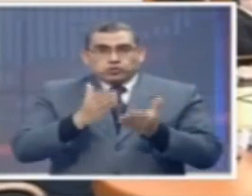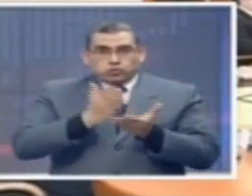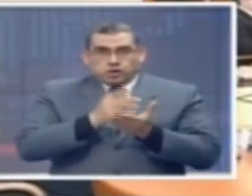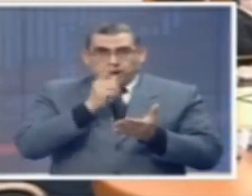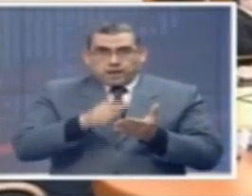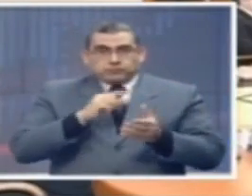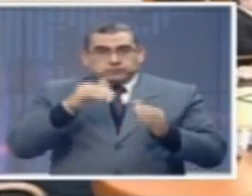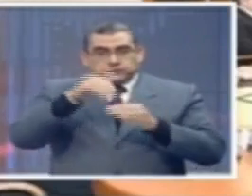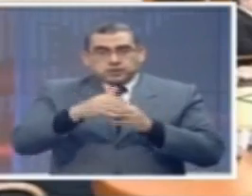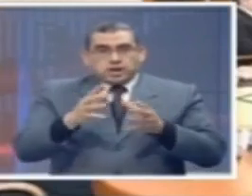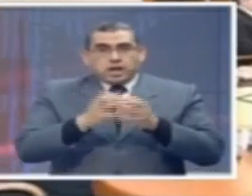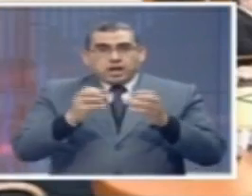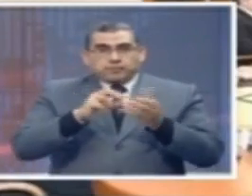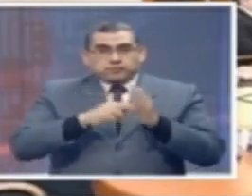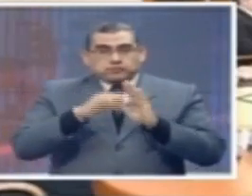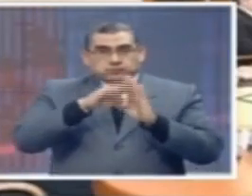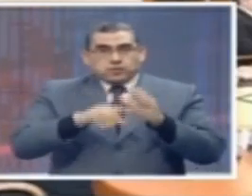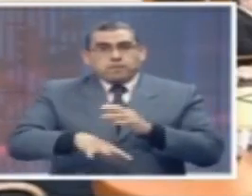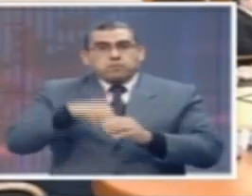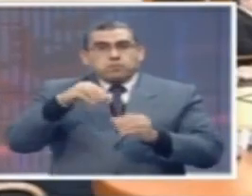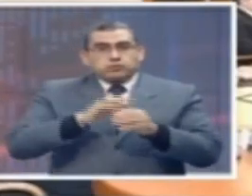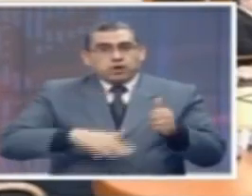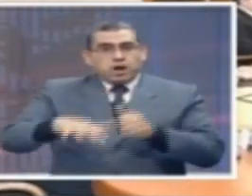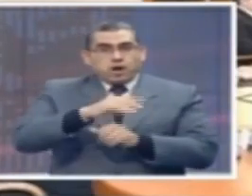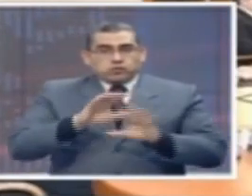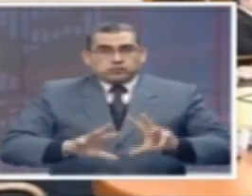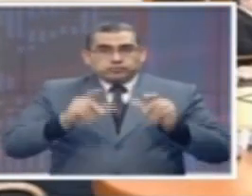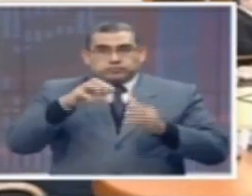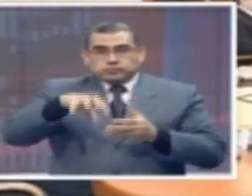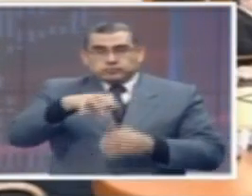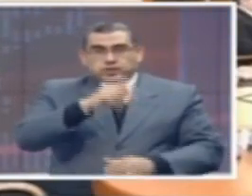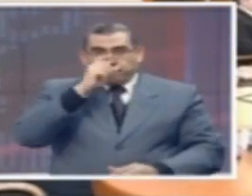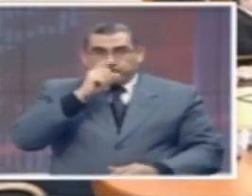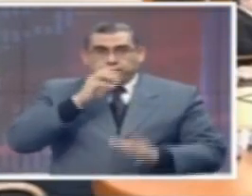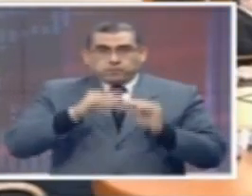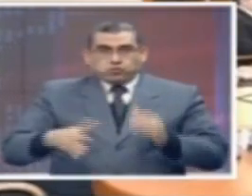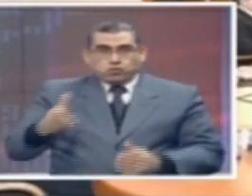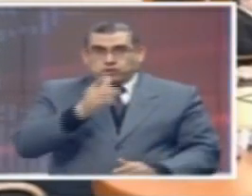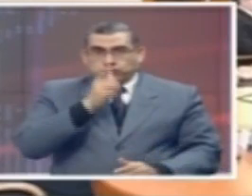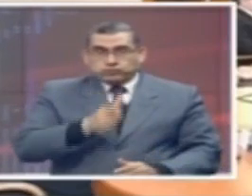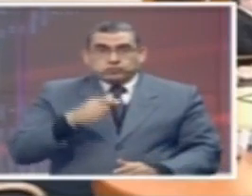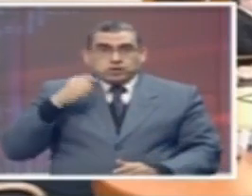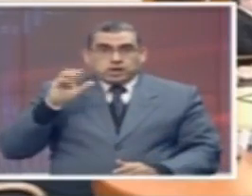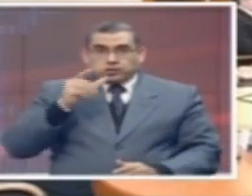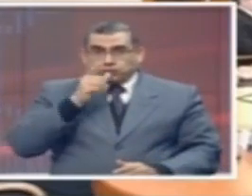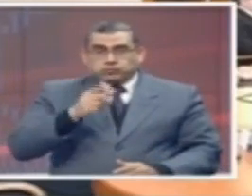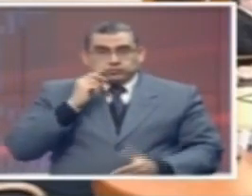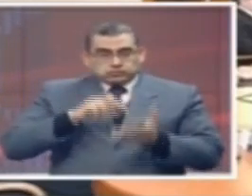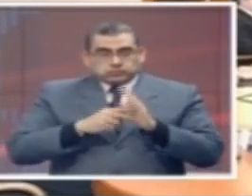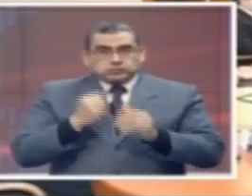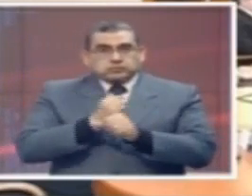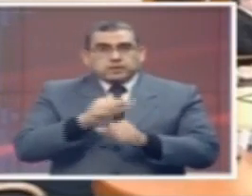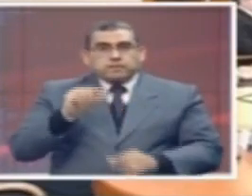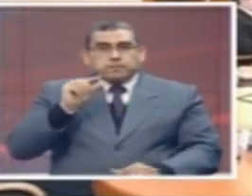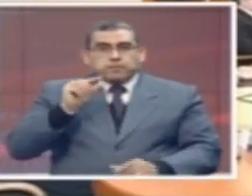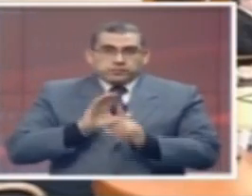والمتوسطة، وإدراجه ضمن أنشطة المشروع القومي لتطوير قرى الريف المصري. كما وجه الرئيس بتعزيز